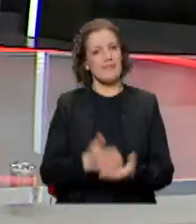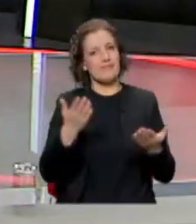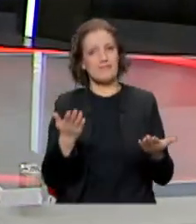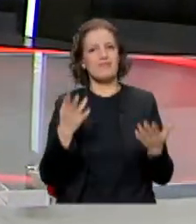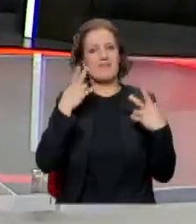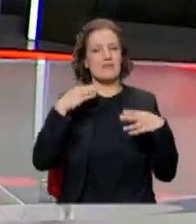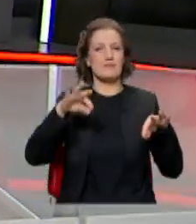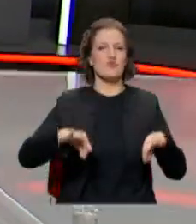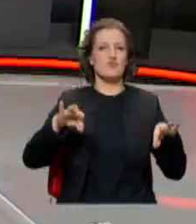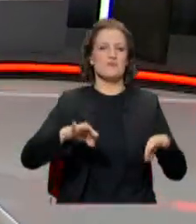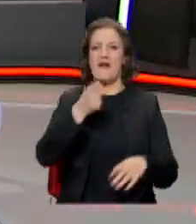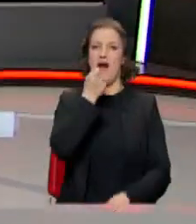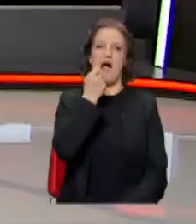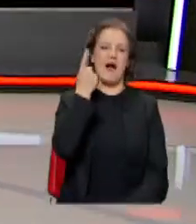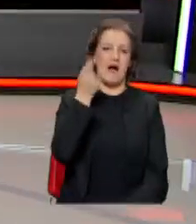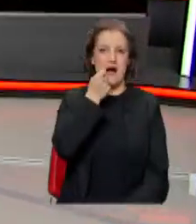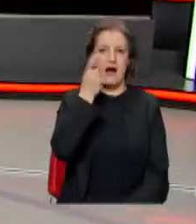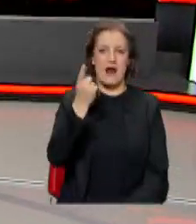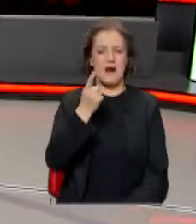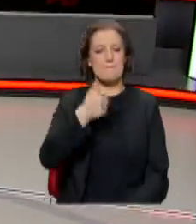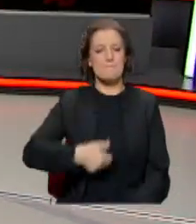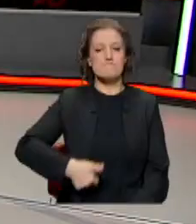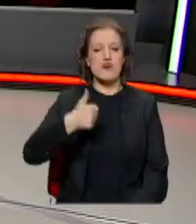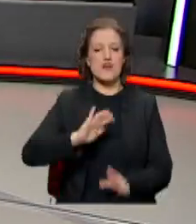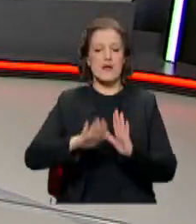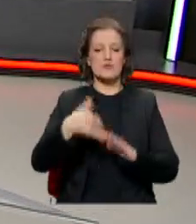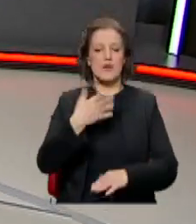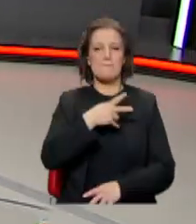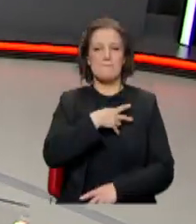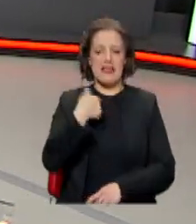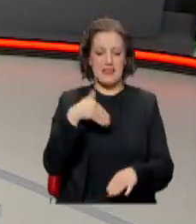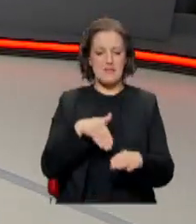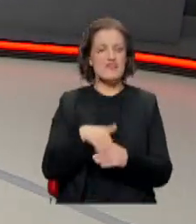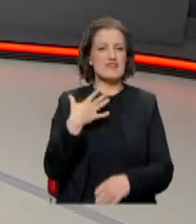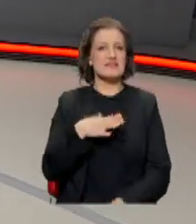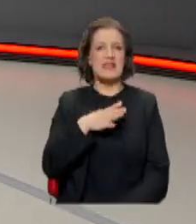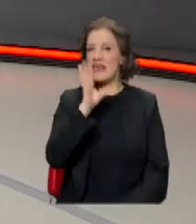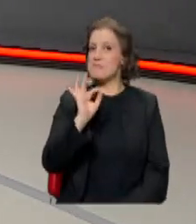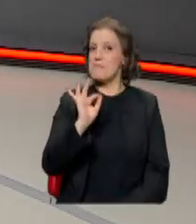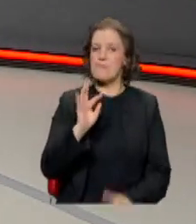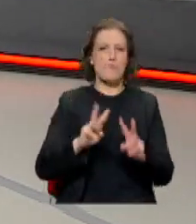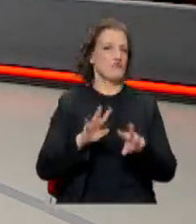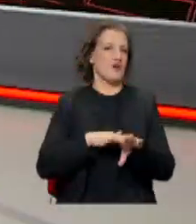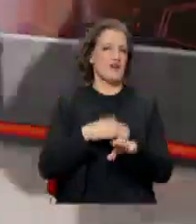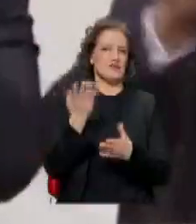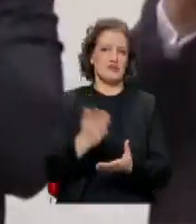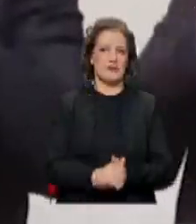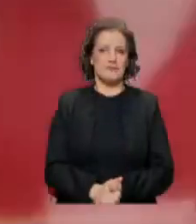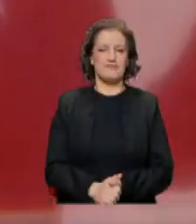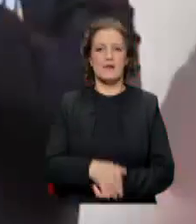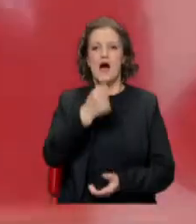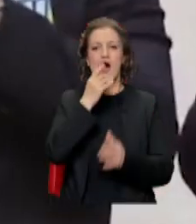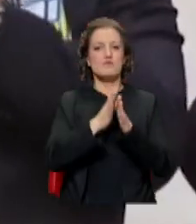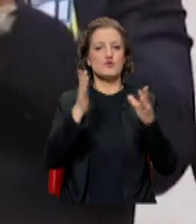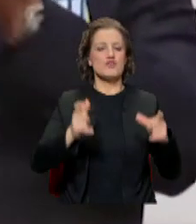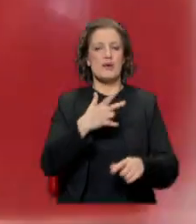Evet efendim, şimdi Ankara. Ankara başkanlıktan sonra belediye meclisini de istedi. Kim? Mansur Yavaş. Ankara Büyükşehir